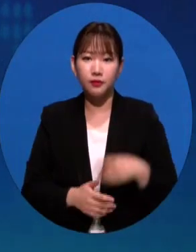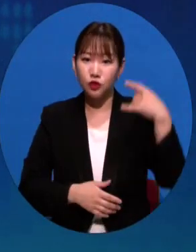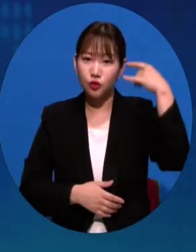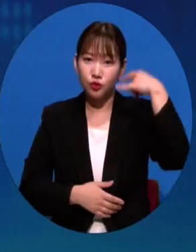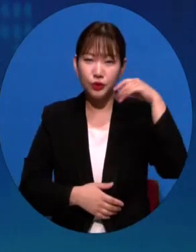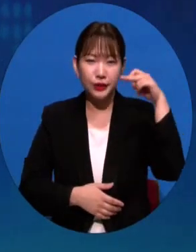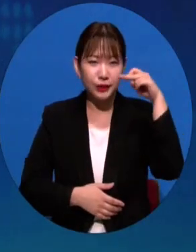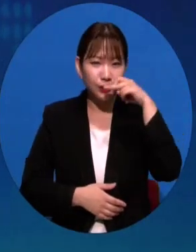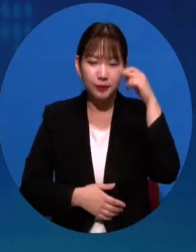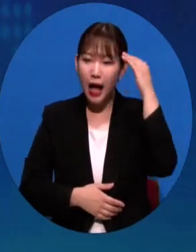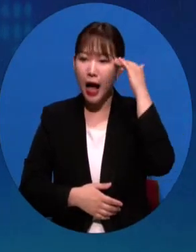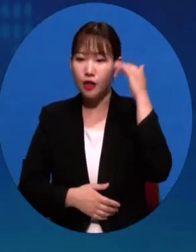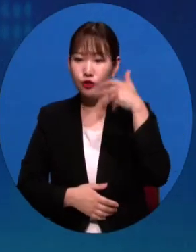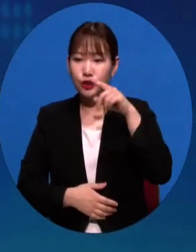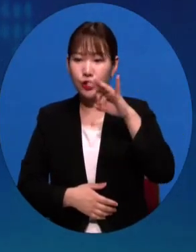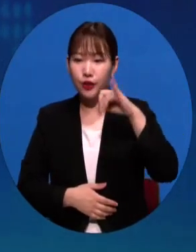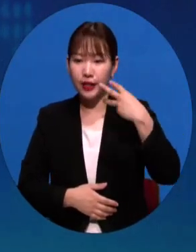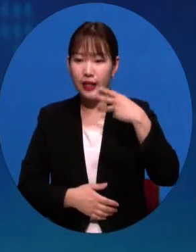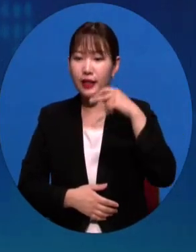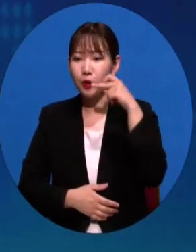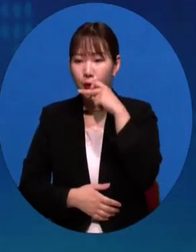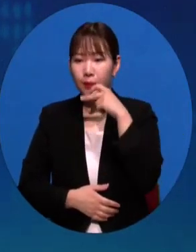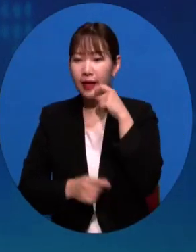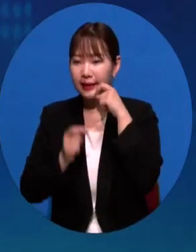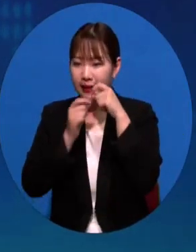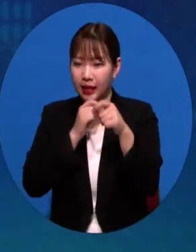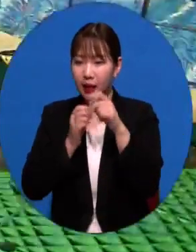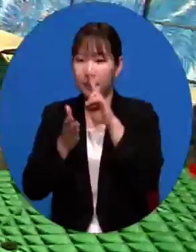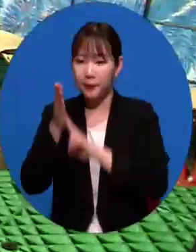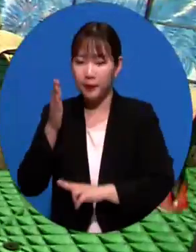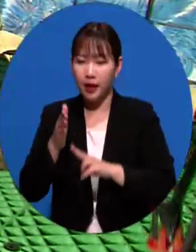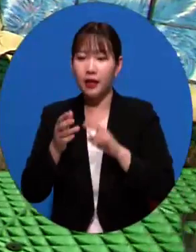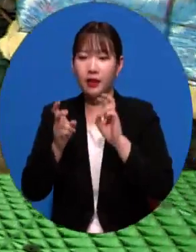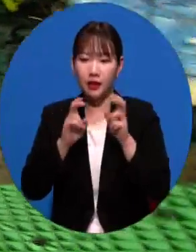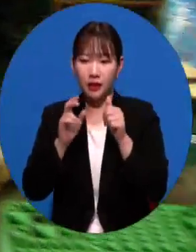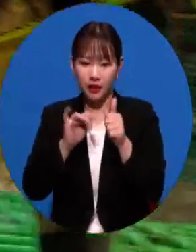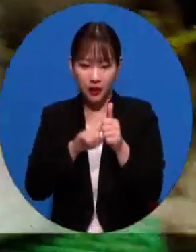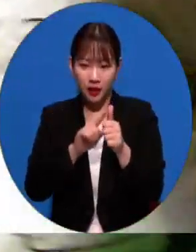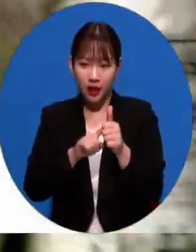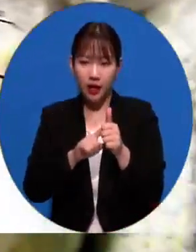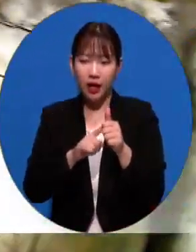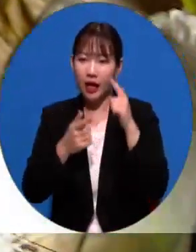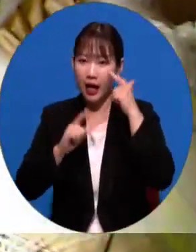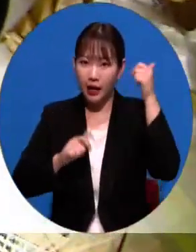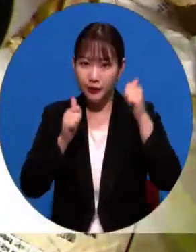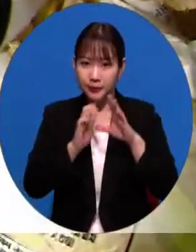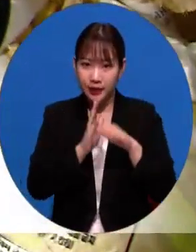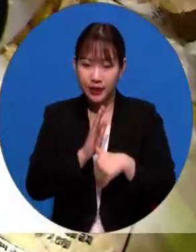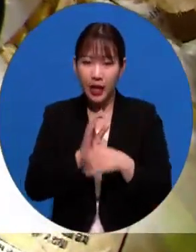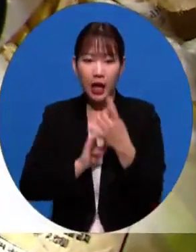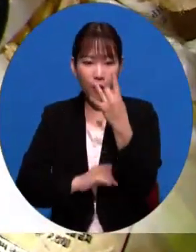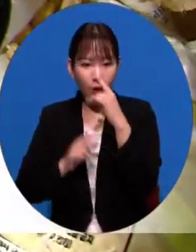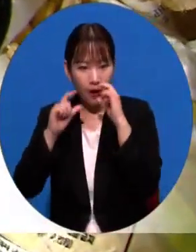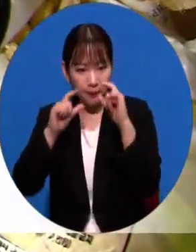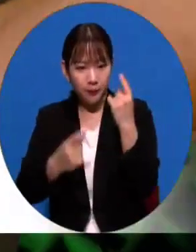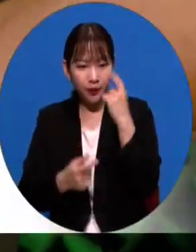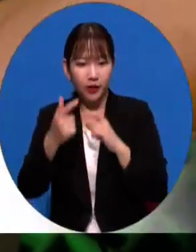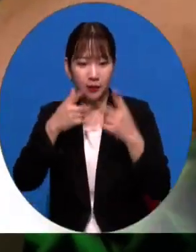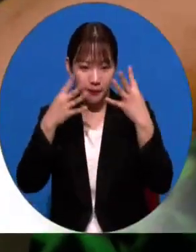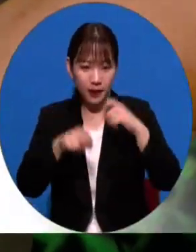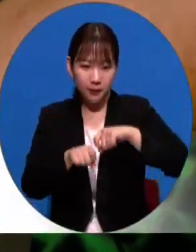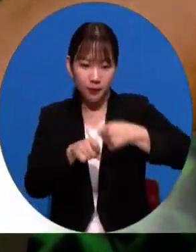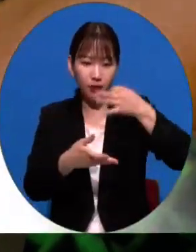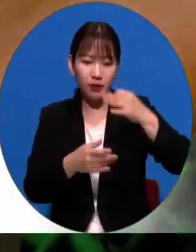중국산 소금을 국내산 천일염으로 소기업한 유통업자가 항소심에서 원심보다 더 많은 추징금을